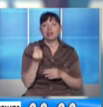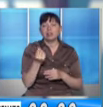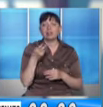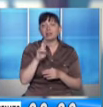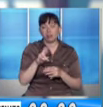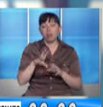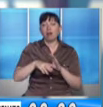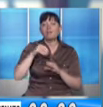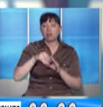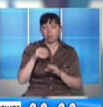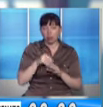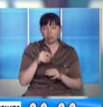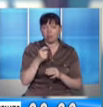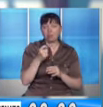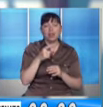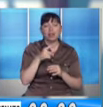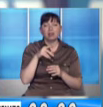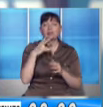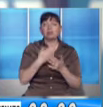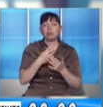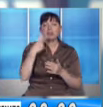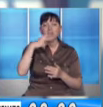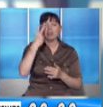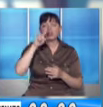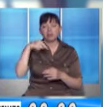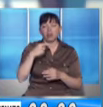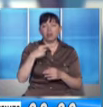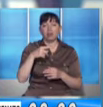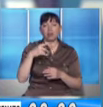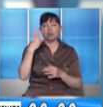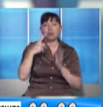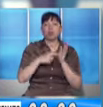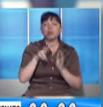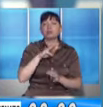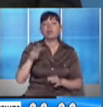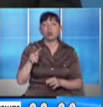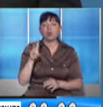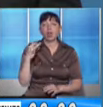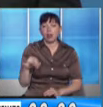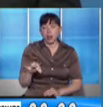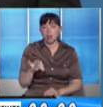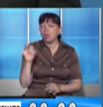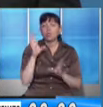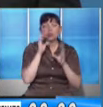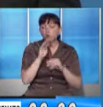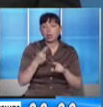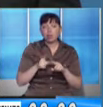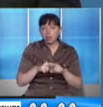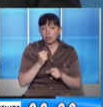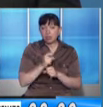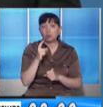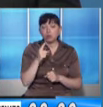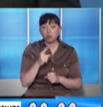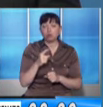pentru alegeri. Vorbim despre 22,46 de milioane de lei și nu s-a reușit acest lucru pentru